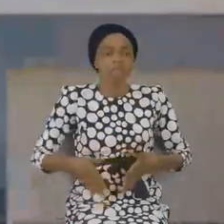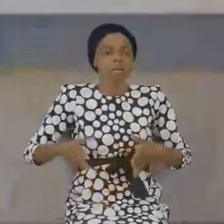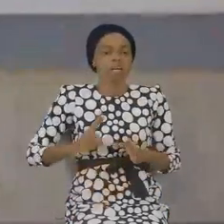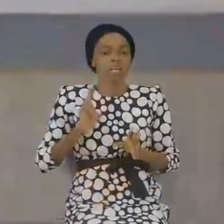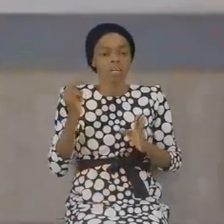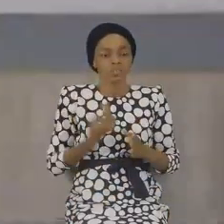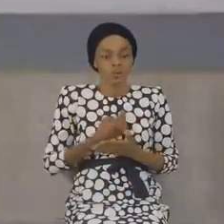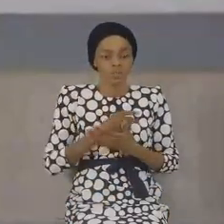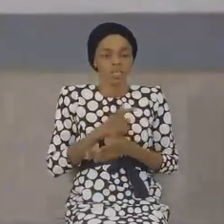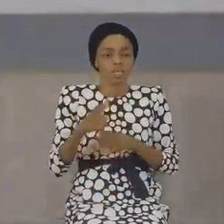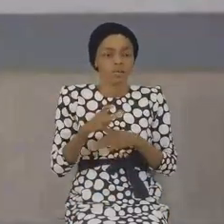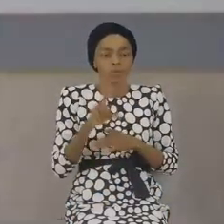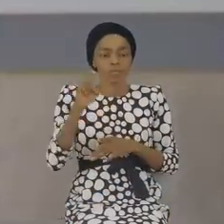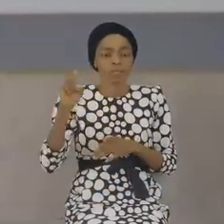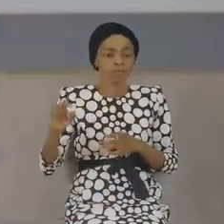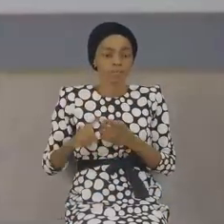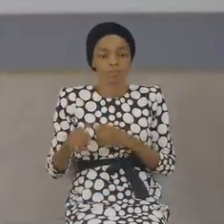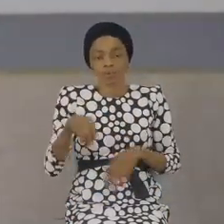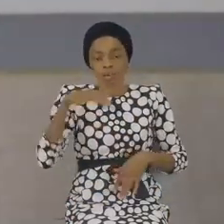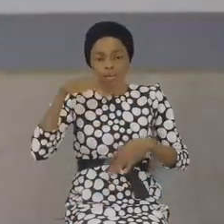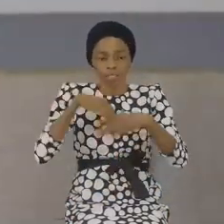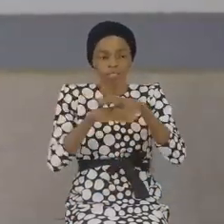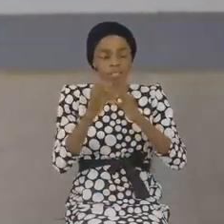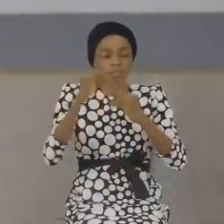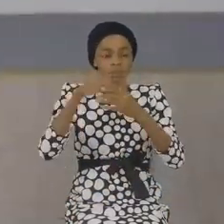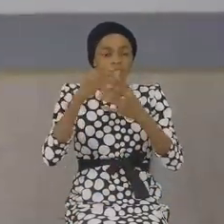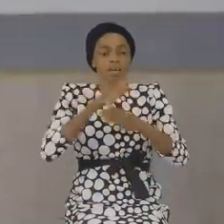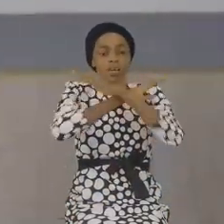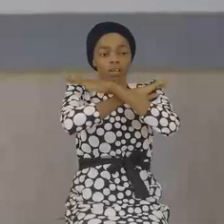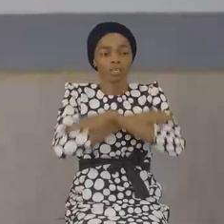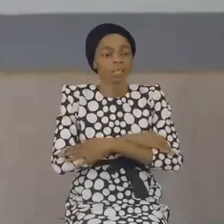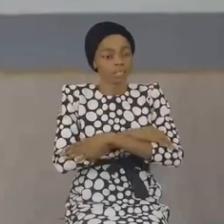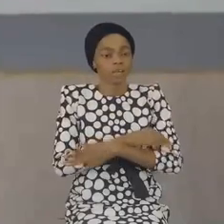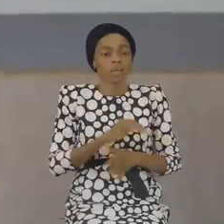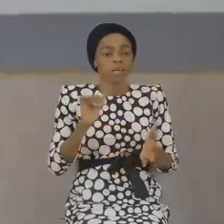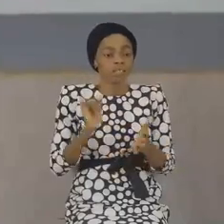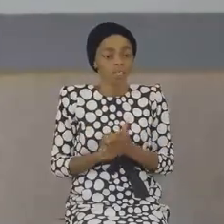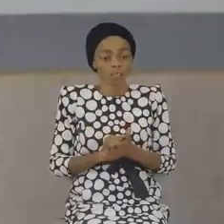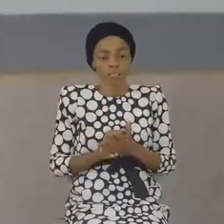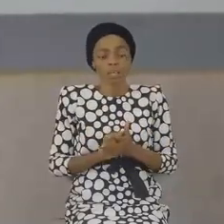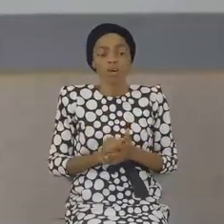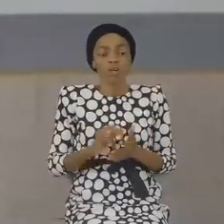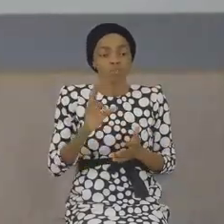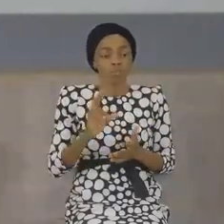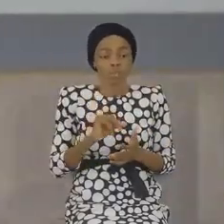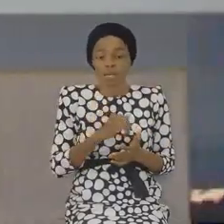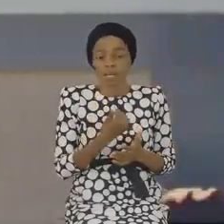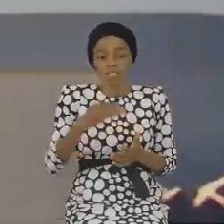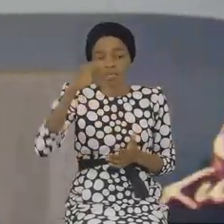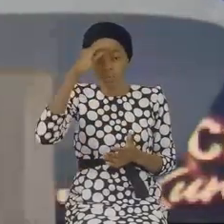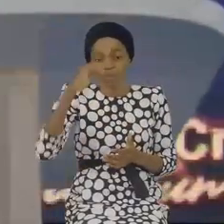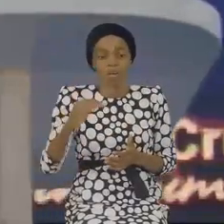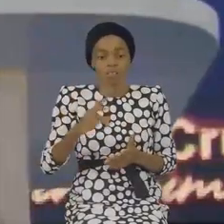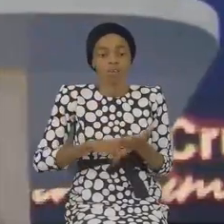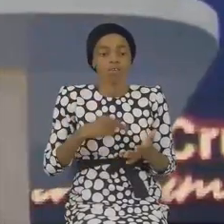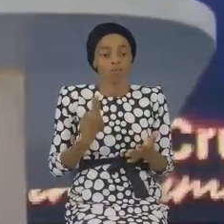repos, afin que personne ne tombe en donnant le même exemple de